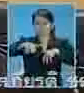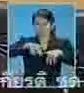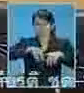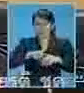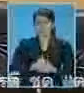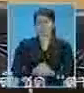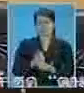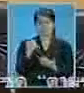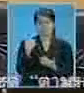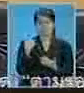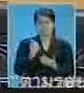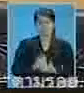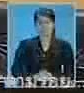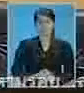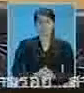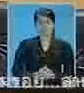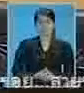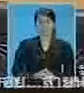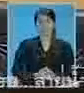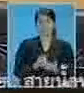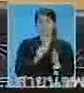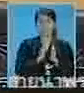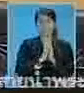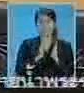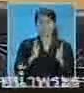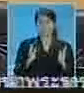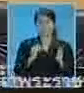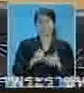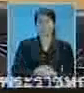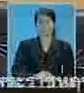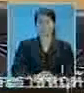ชัดเจนกับนโยบายของพรรคของท่านครับขอบคุณครับ